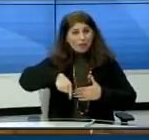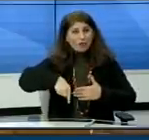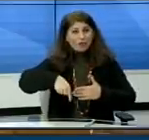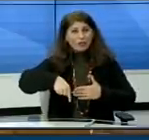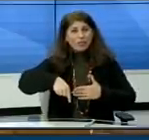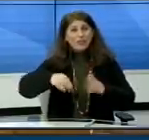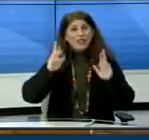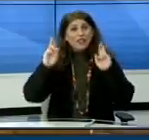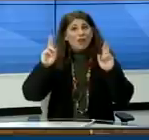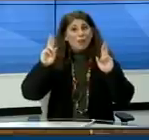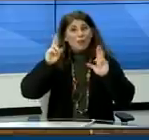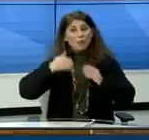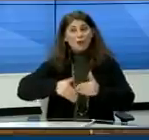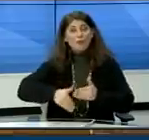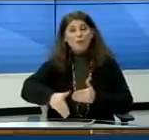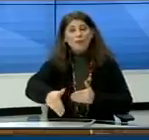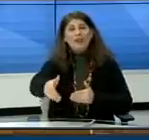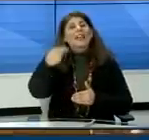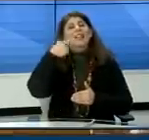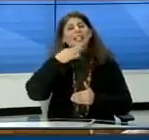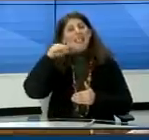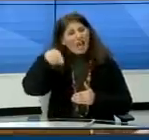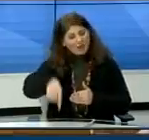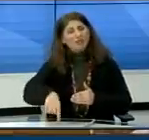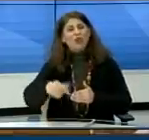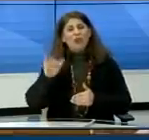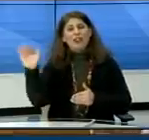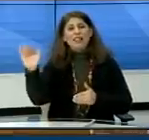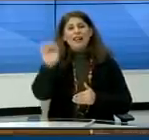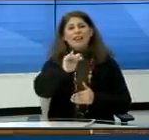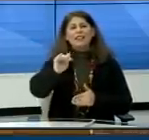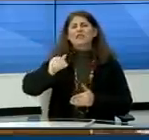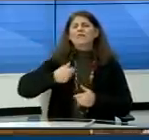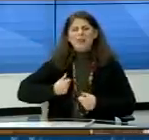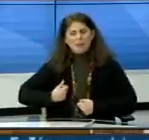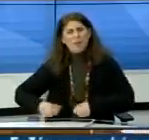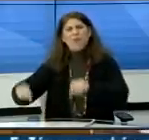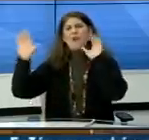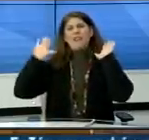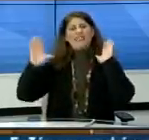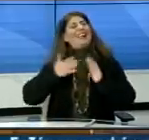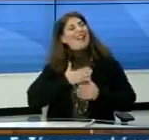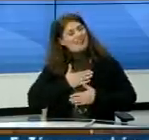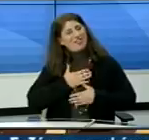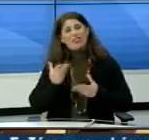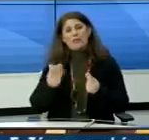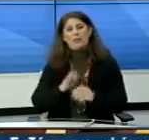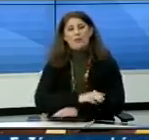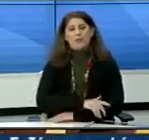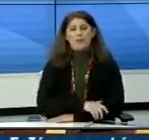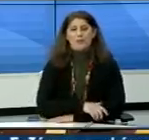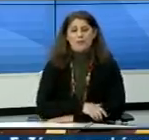το ελπιδοφόρο μέλλον και γι' αυτό σας καλώ να το καταψηφίσουμε. Σας ευχαριστώ πολύ.